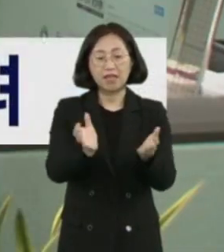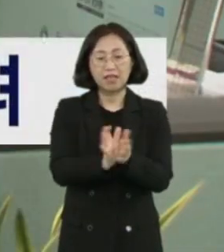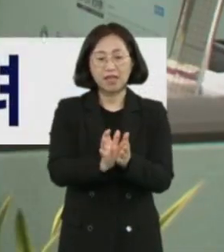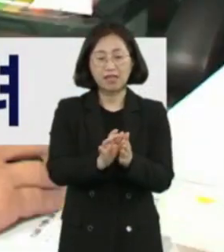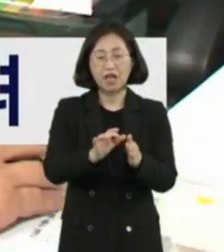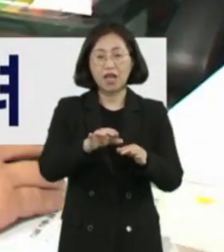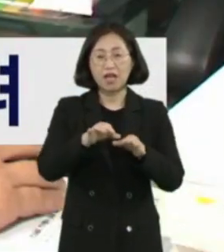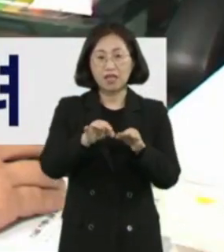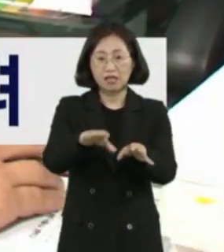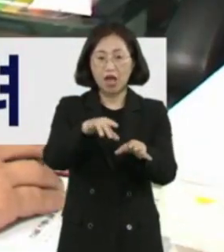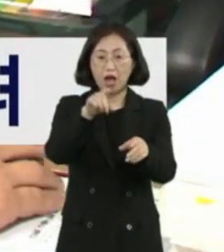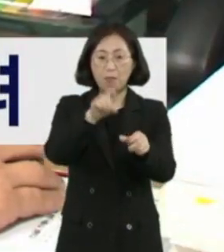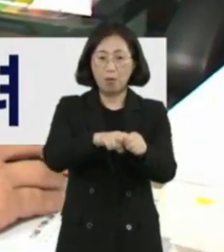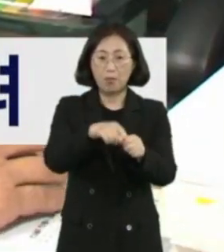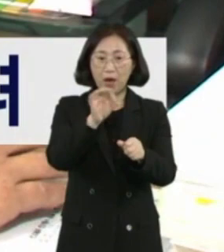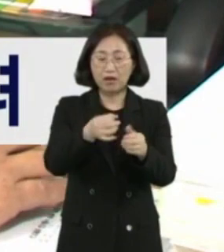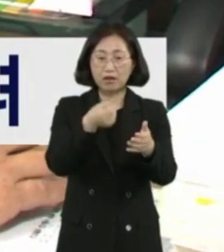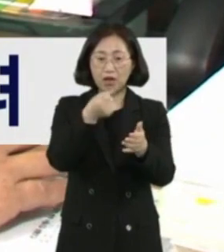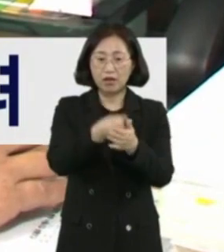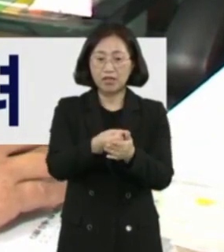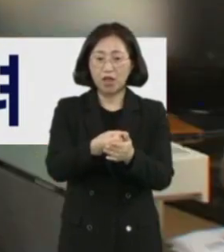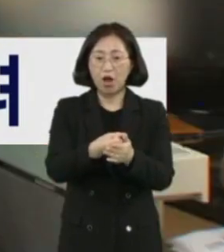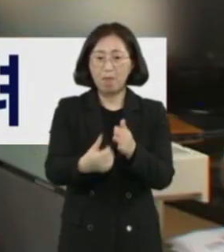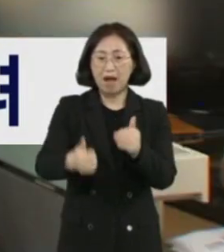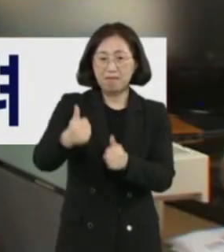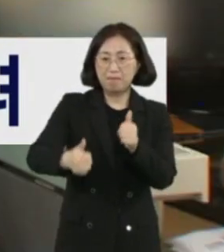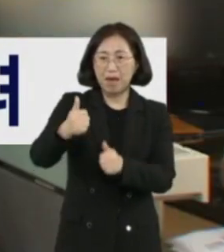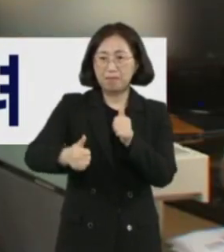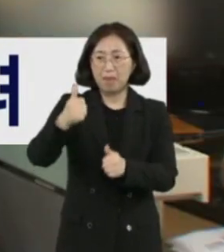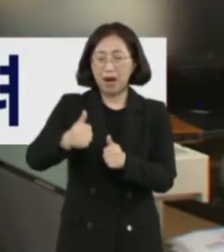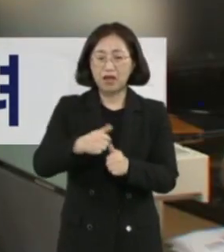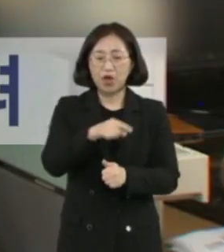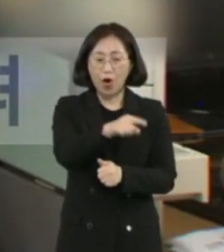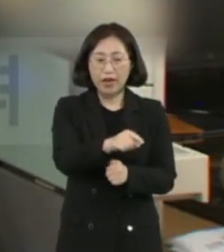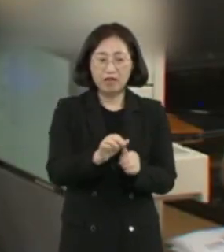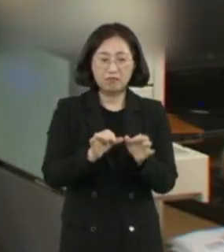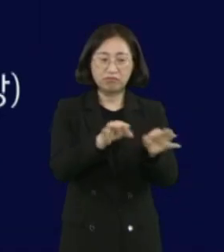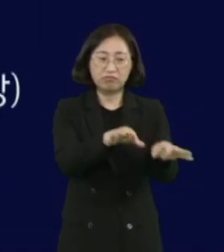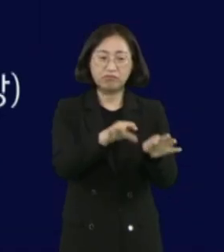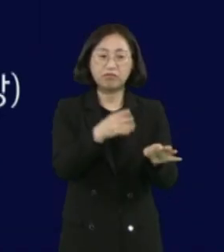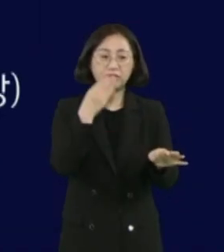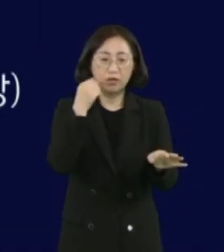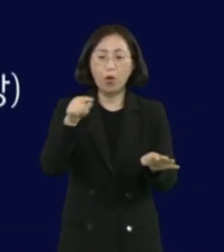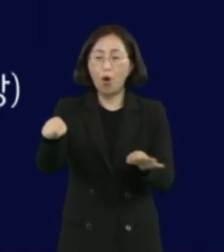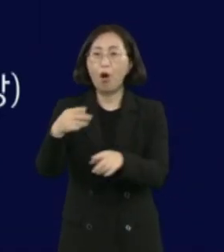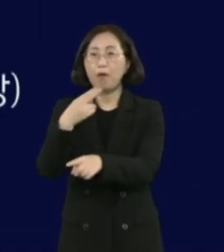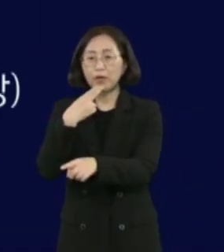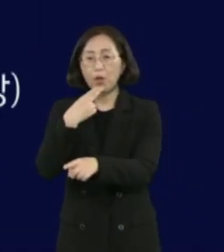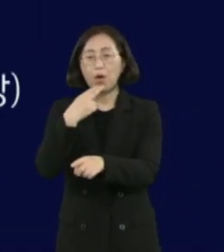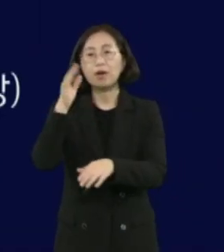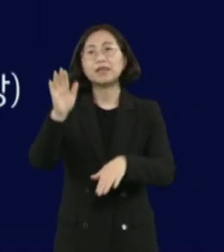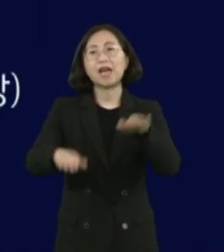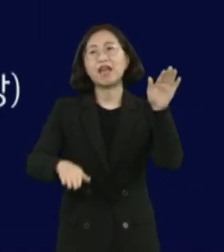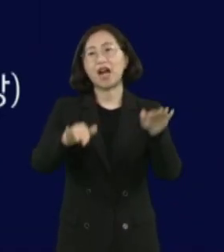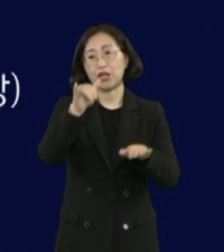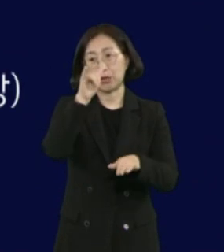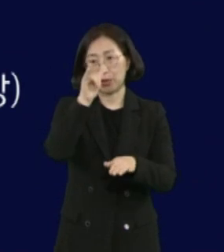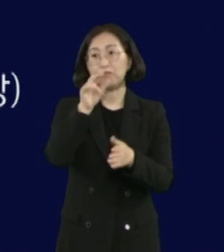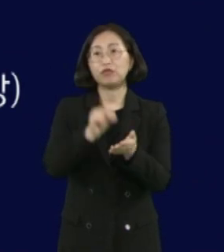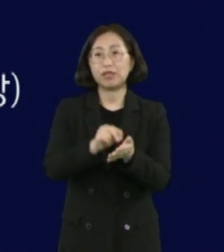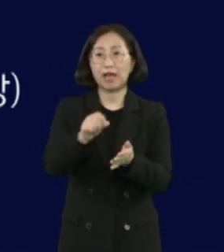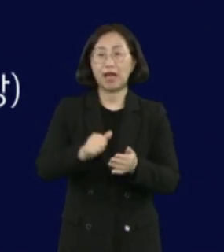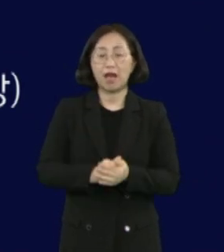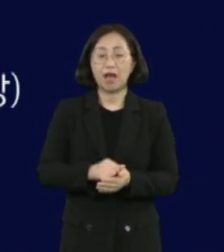설정하고 과열 경쟁을 벌여 빈익빈 부익부 현상이 생길 수 있습니다. 이 돈이 재정이 열악한 지역으로